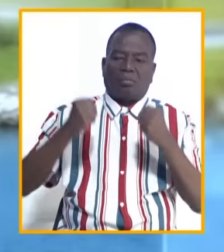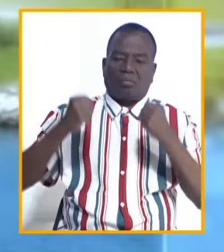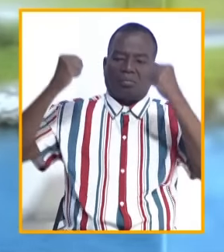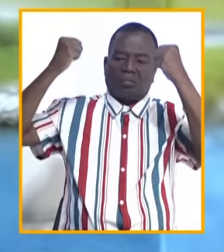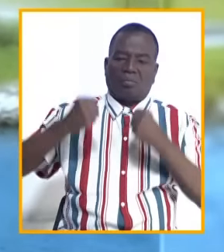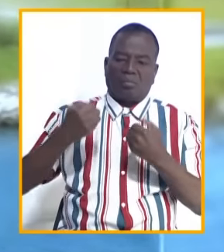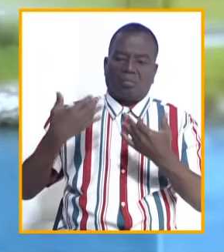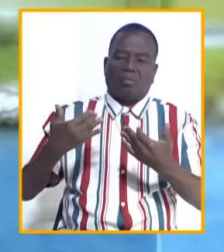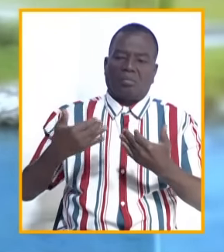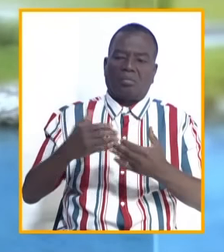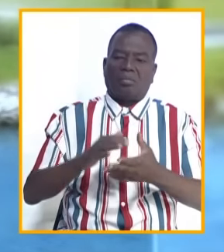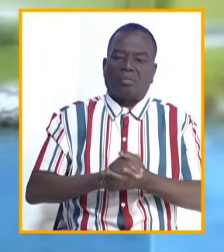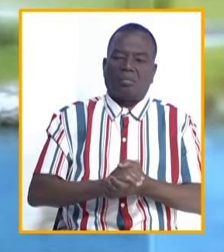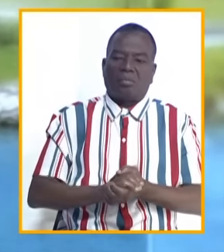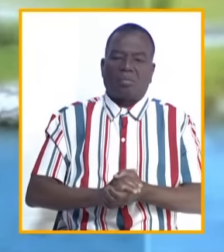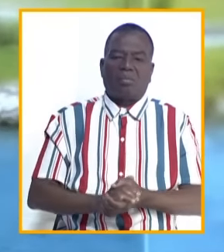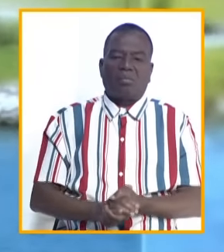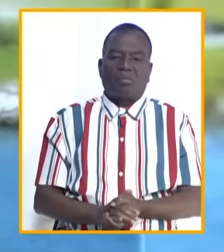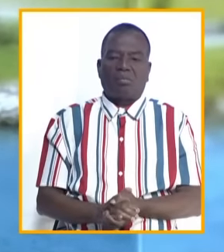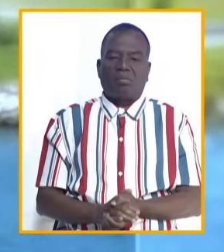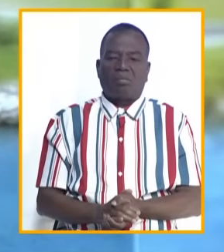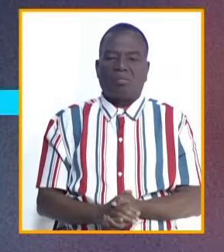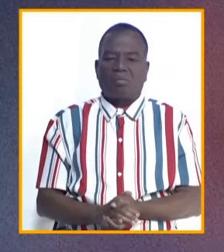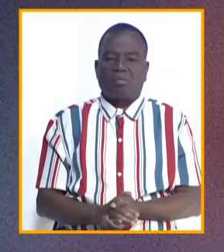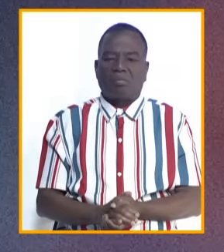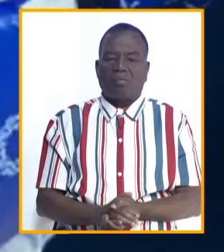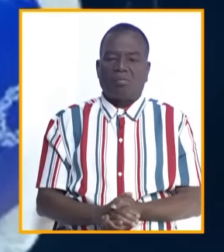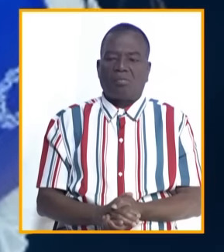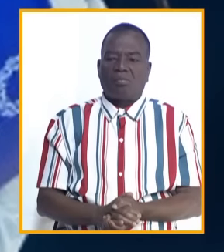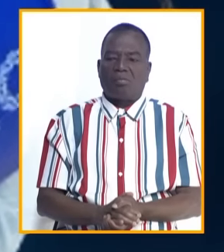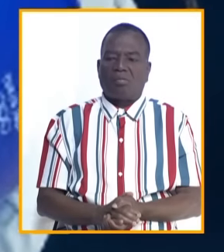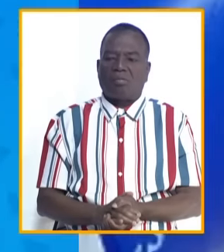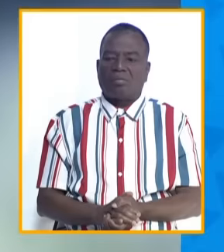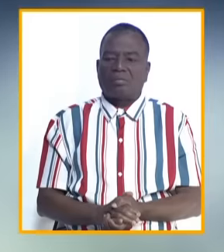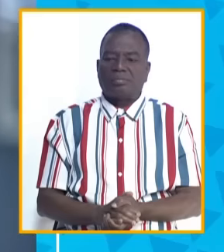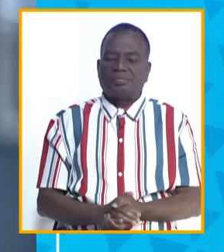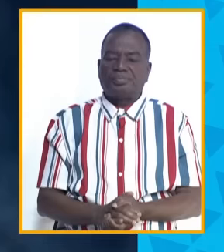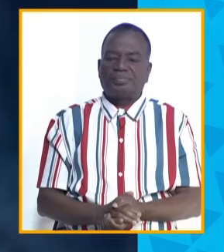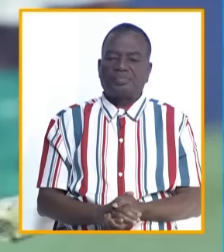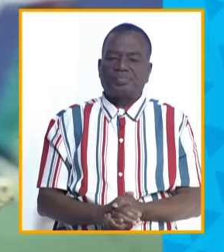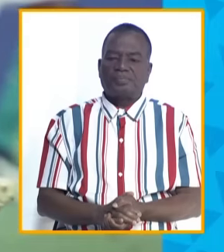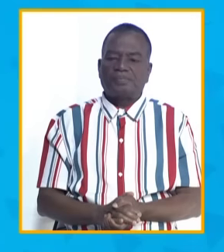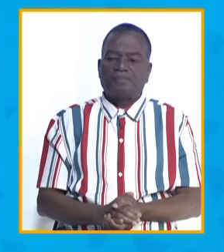d'en accélérer la diffusion. On passe au sport.